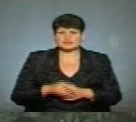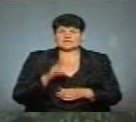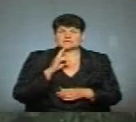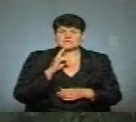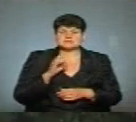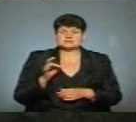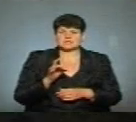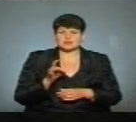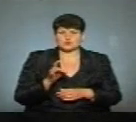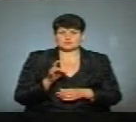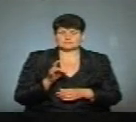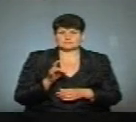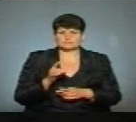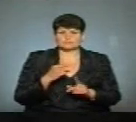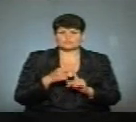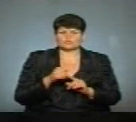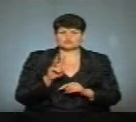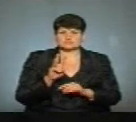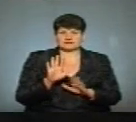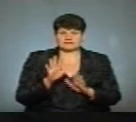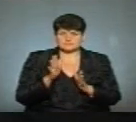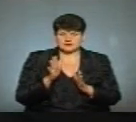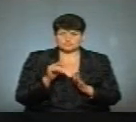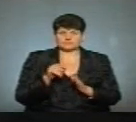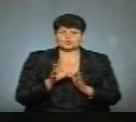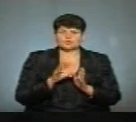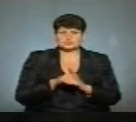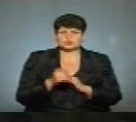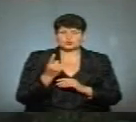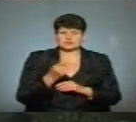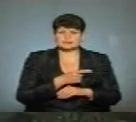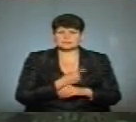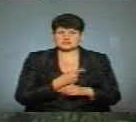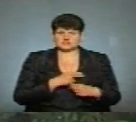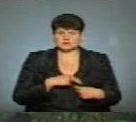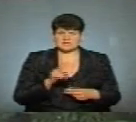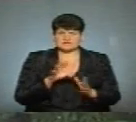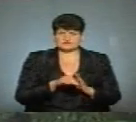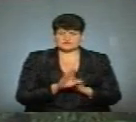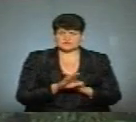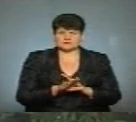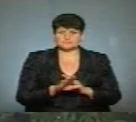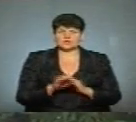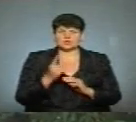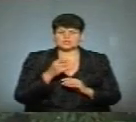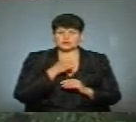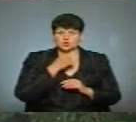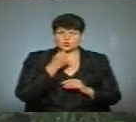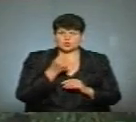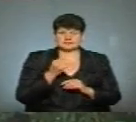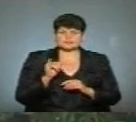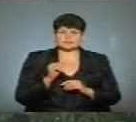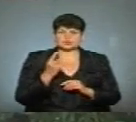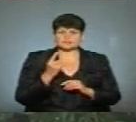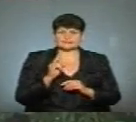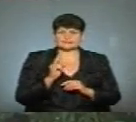район плюс 3 випадки, в тому числі один медичний працівник, один дорослий і